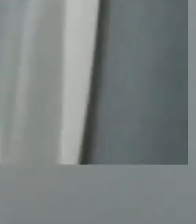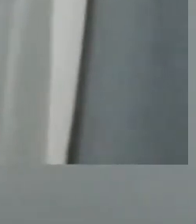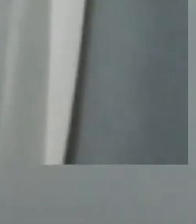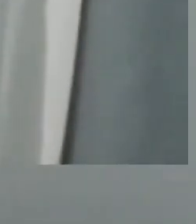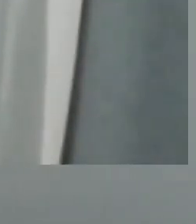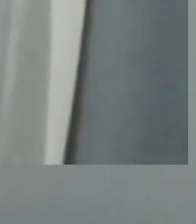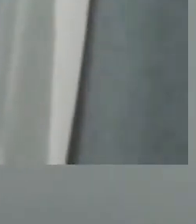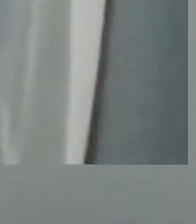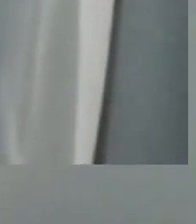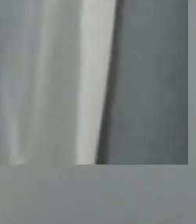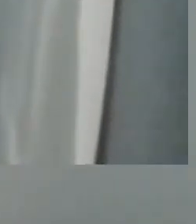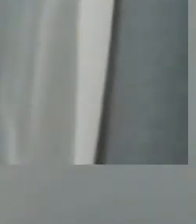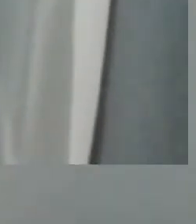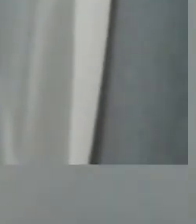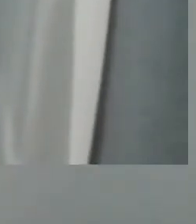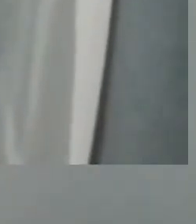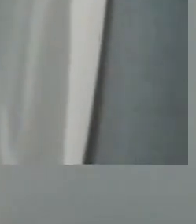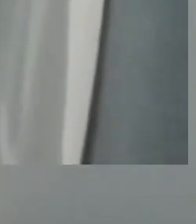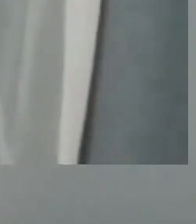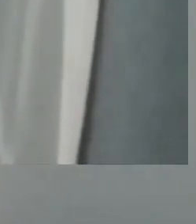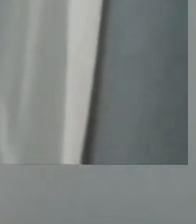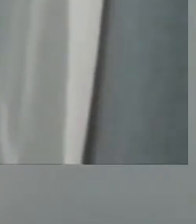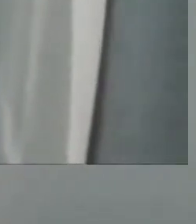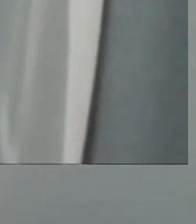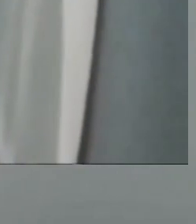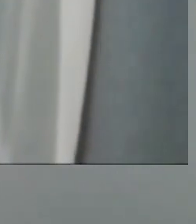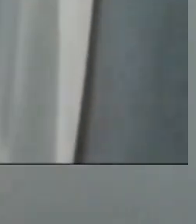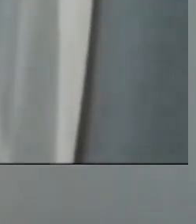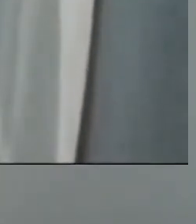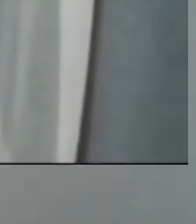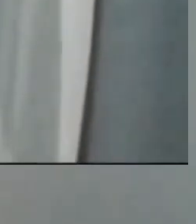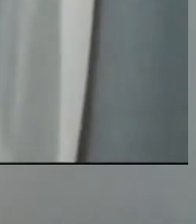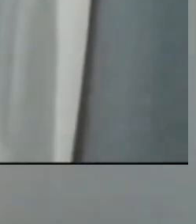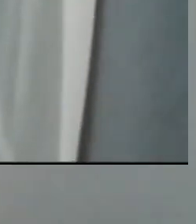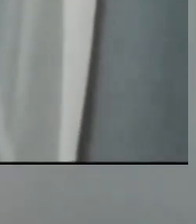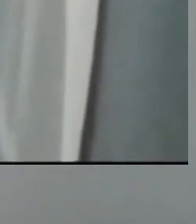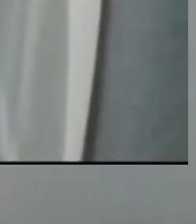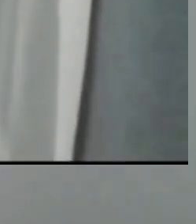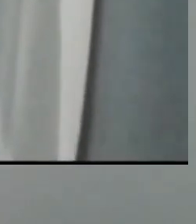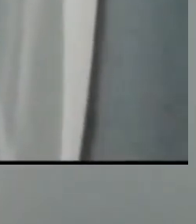kini bekerja, hasil hutan menjadi rezeki.